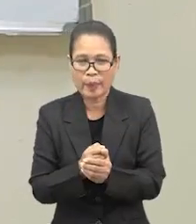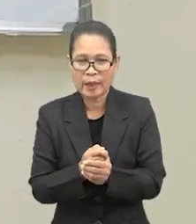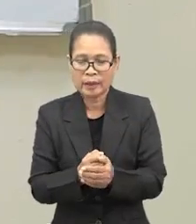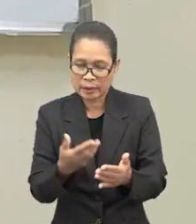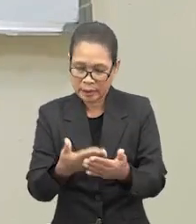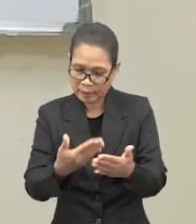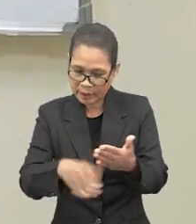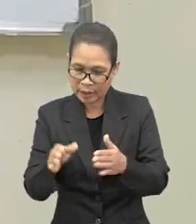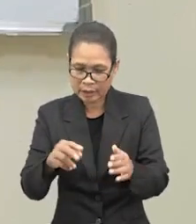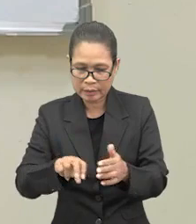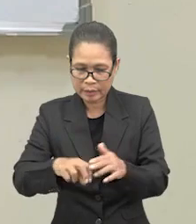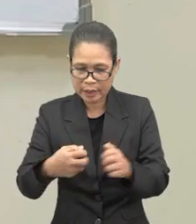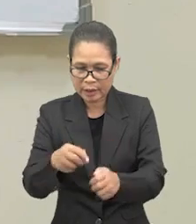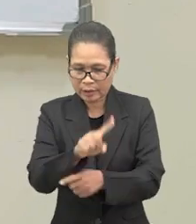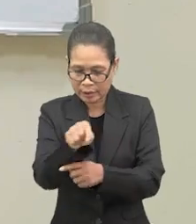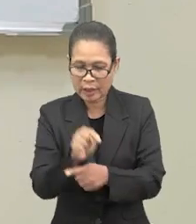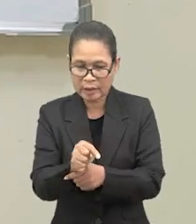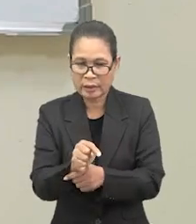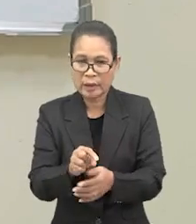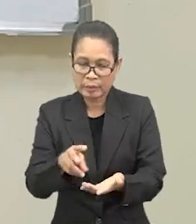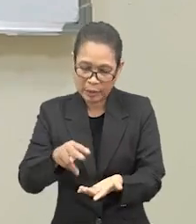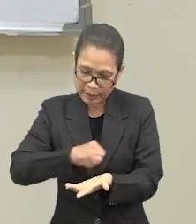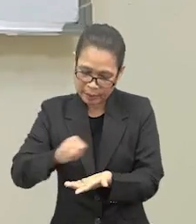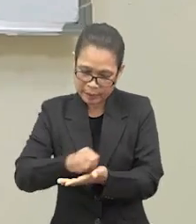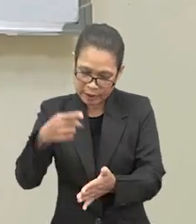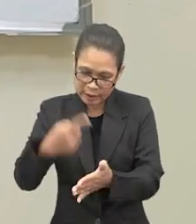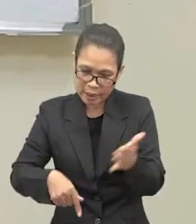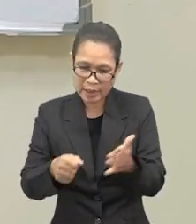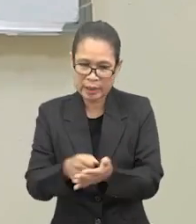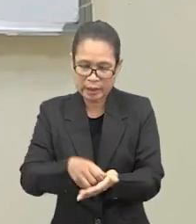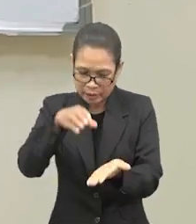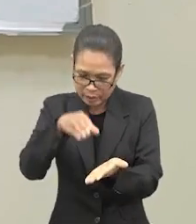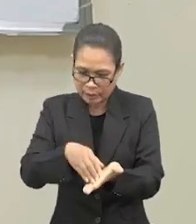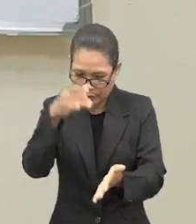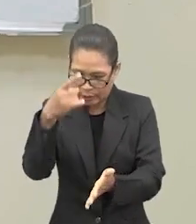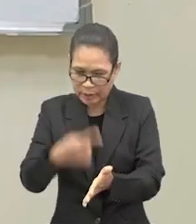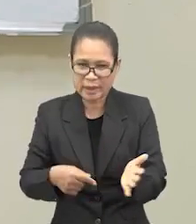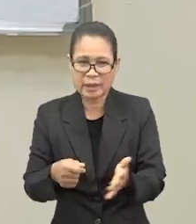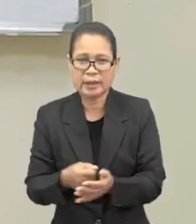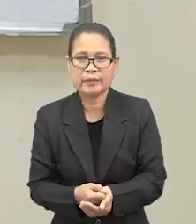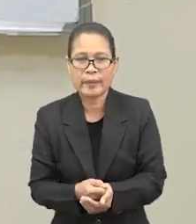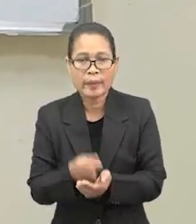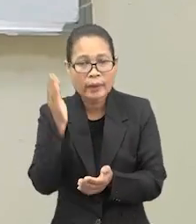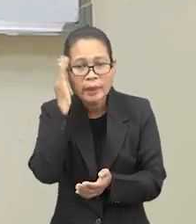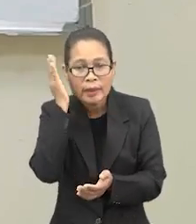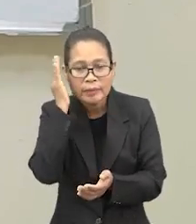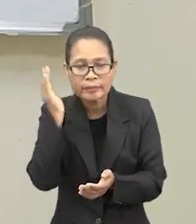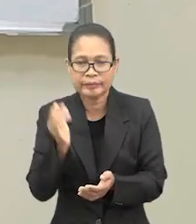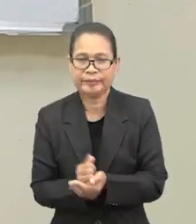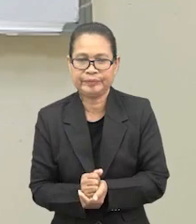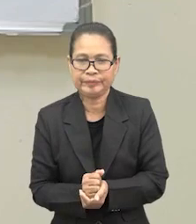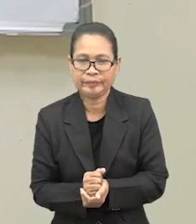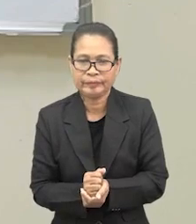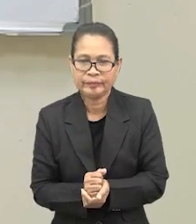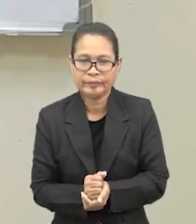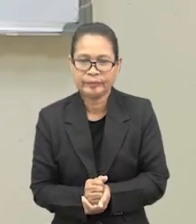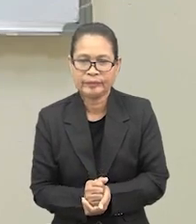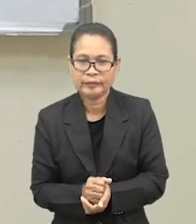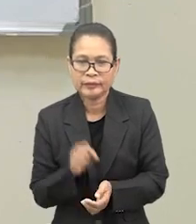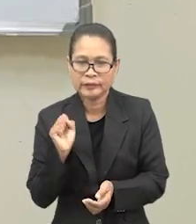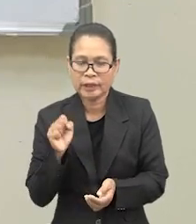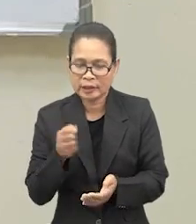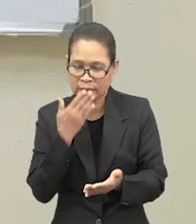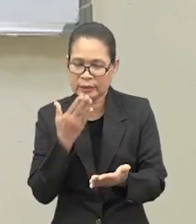ná chân ta ca bằng ca chậm nào ra bảo mạng bị thi ở vấy hay nâng chậm nôn ở vầy. Mà con nà chám.